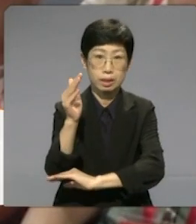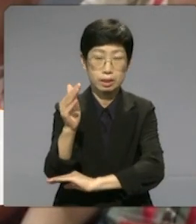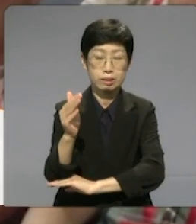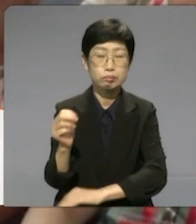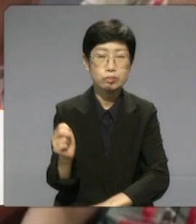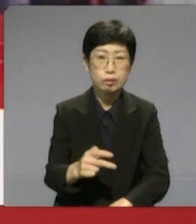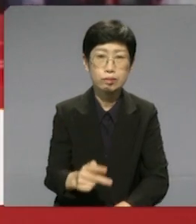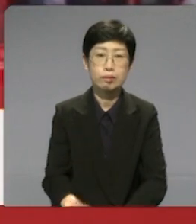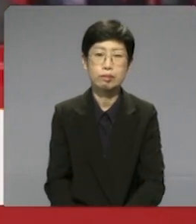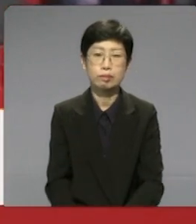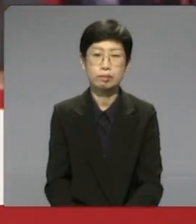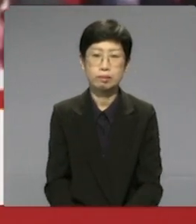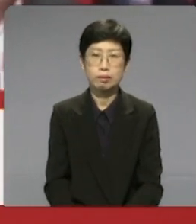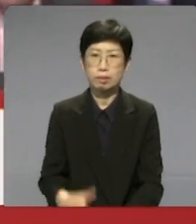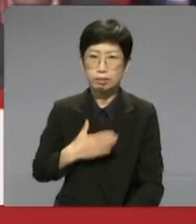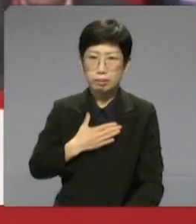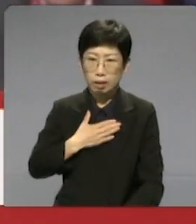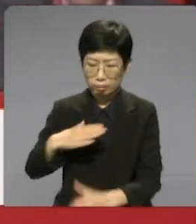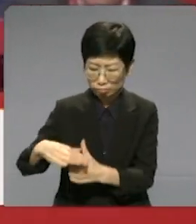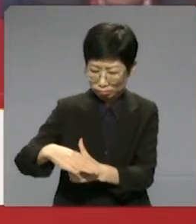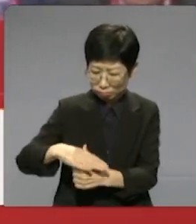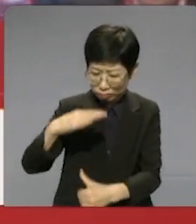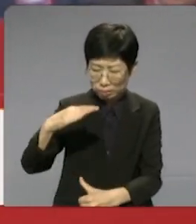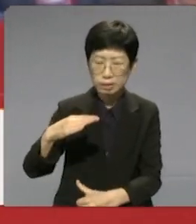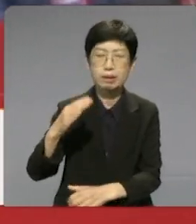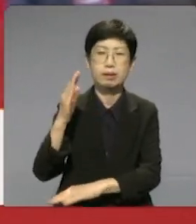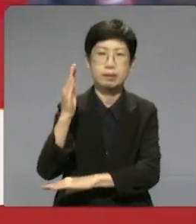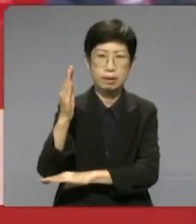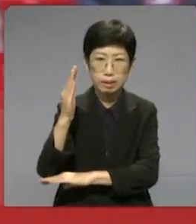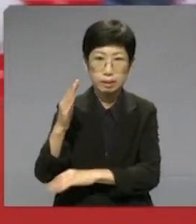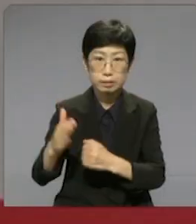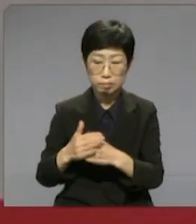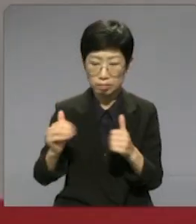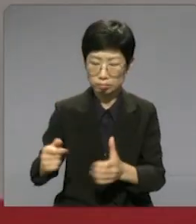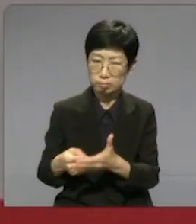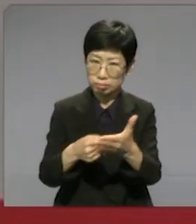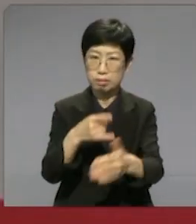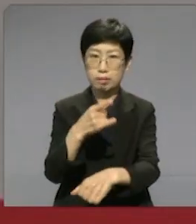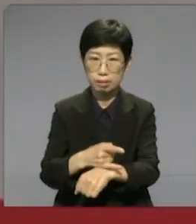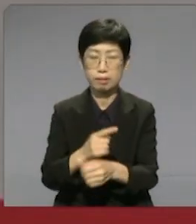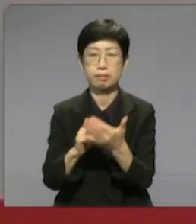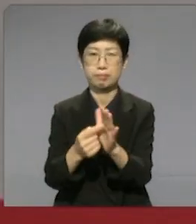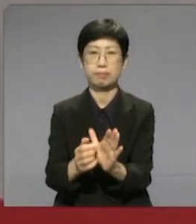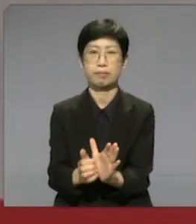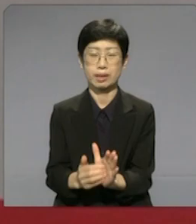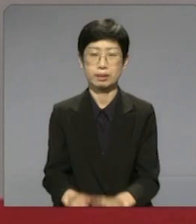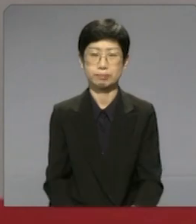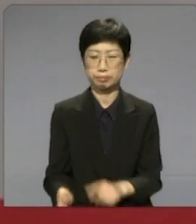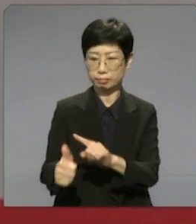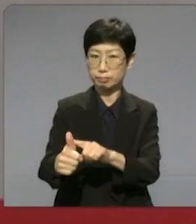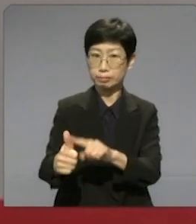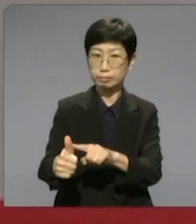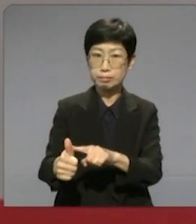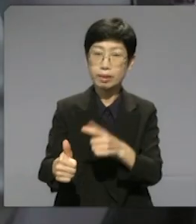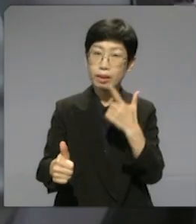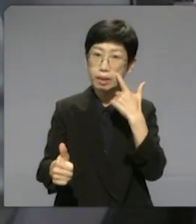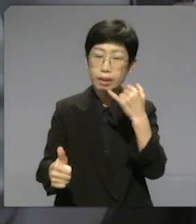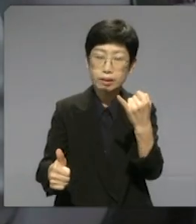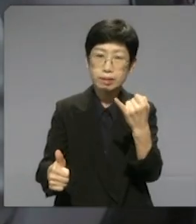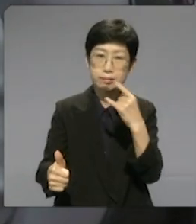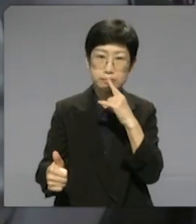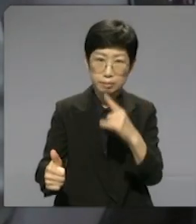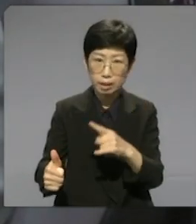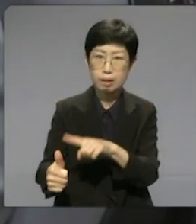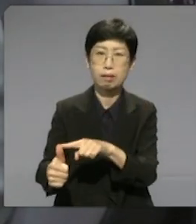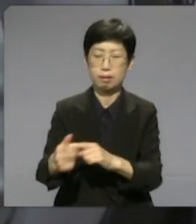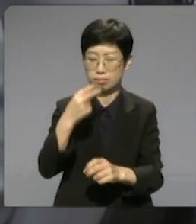하면 마녀 사냥을 하고 있다고 법적 조치를 예고했습니다. 루비알레스의 모친은 아들의 무고함을